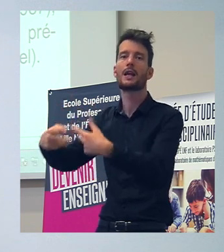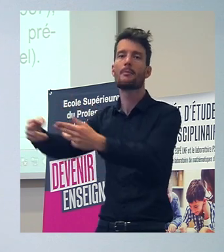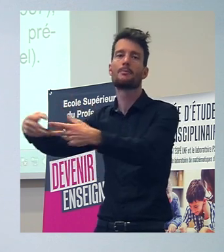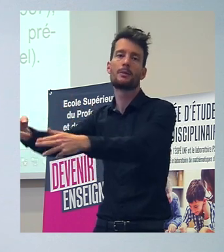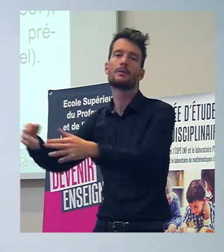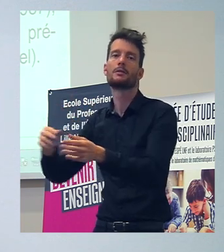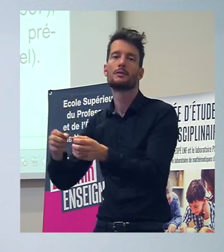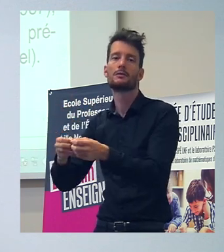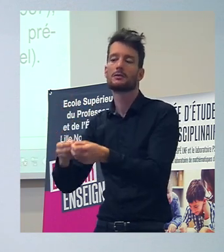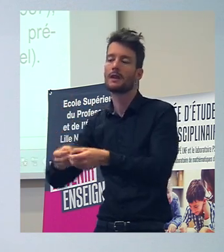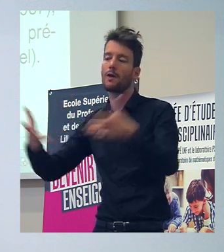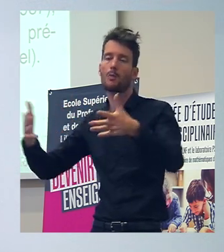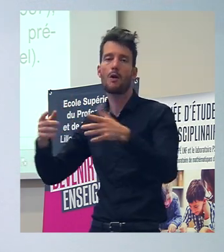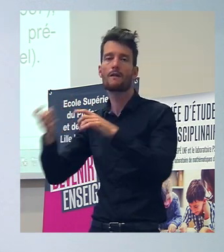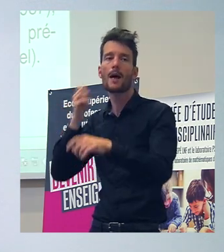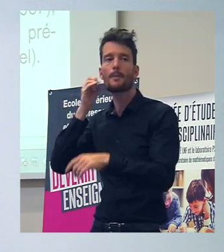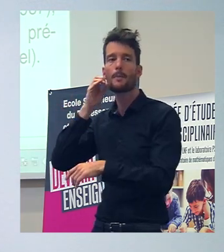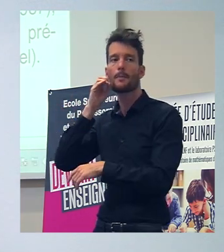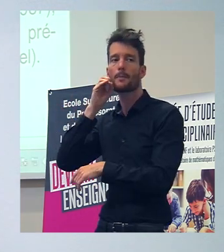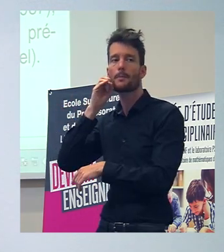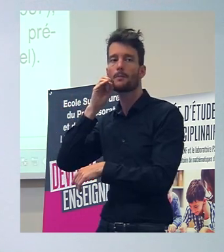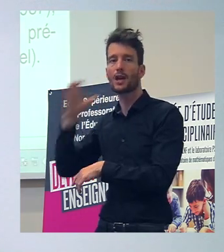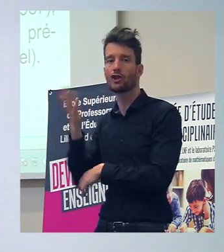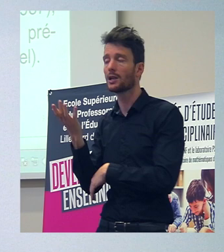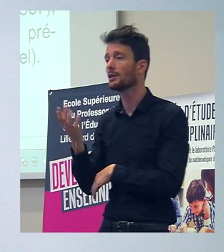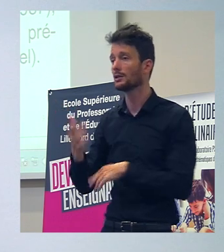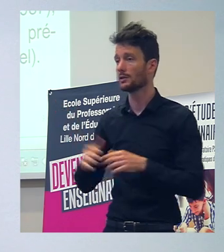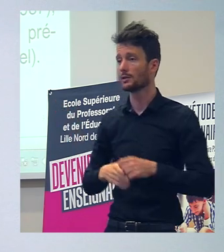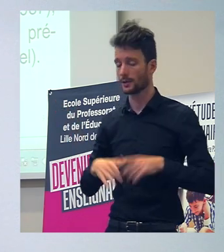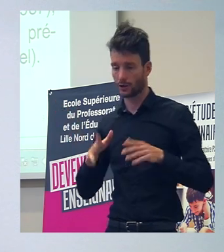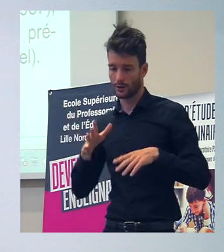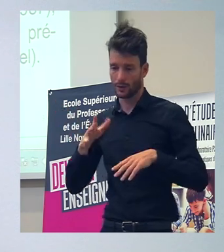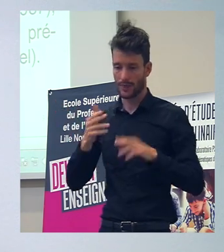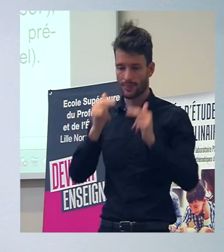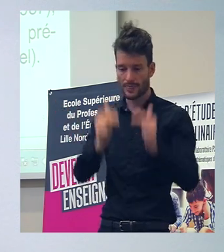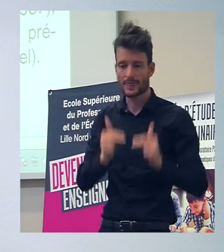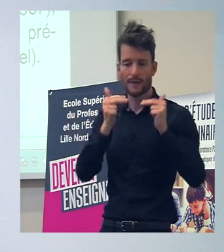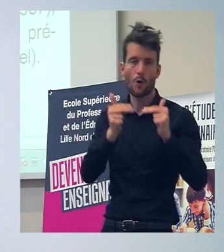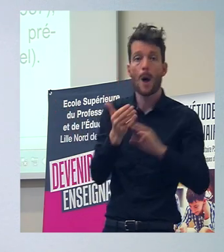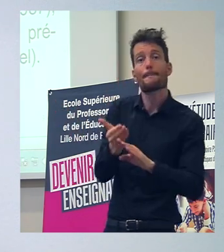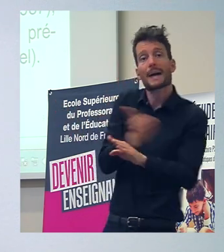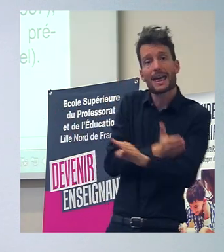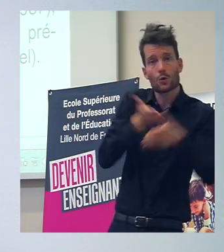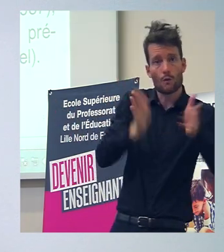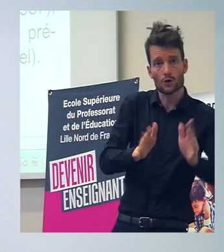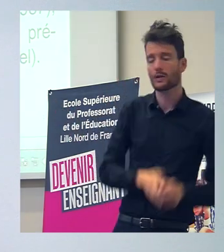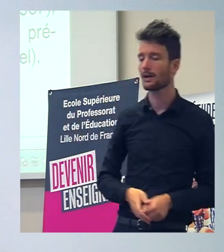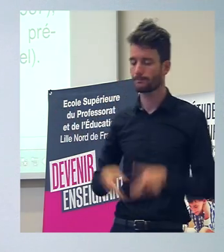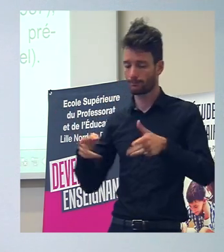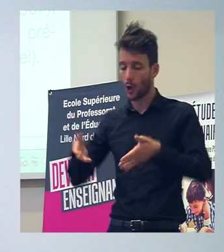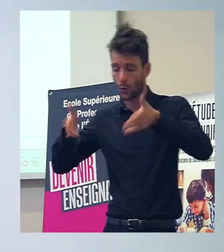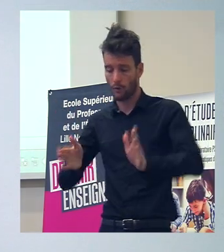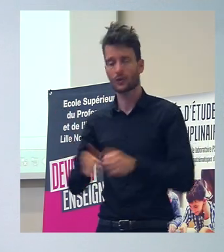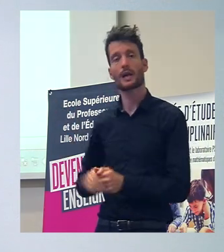de Piaget, c'est-à-dire le jugement préconventionnel ou le niveau préconventionnel, conventionnel et post-conventionnel.